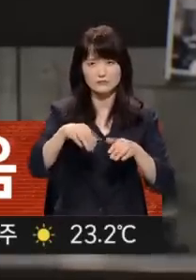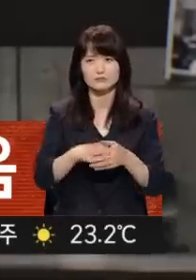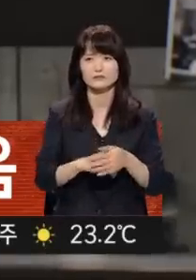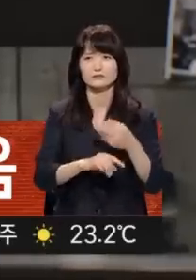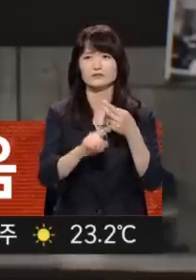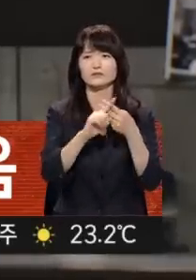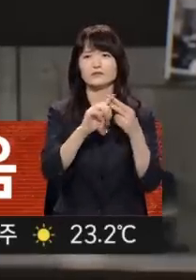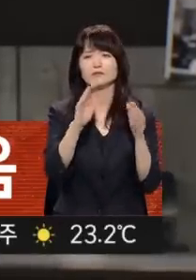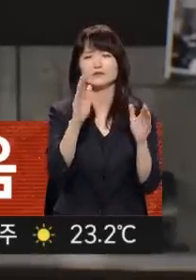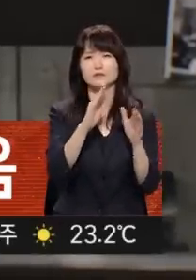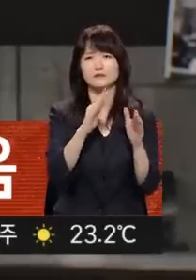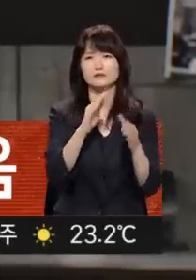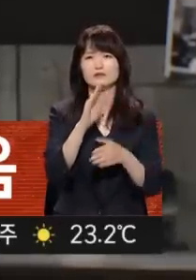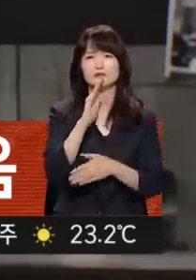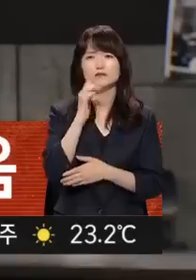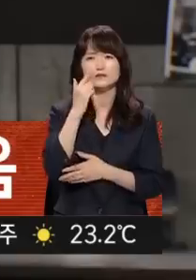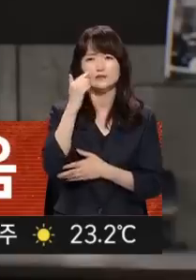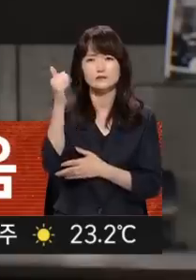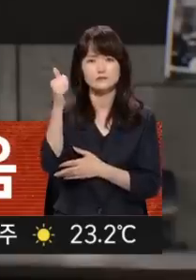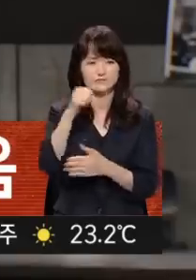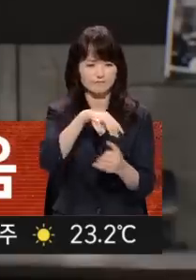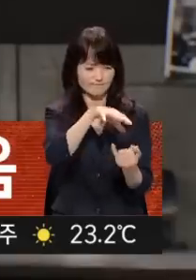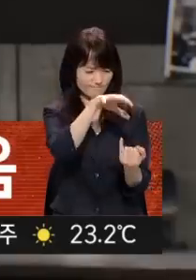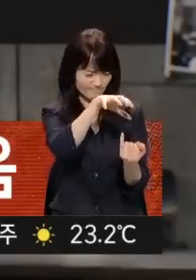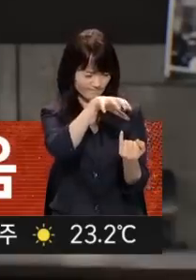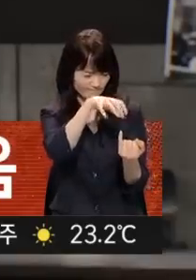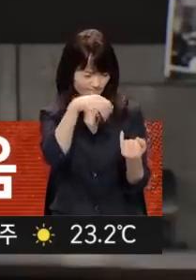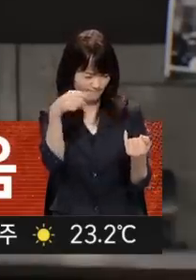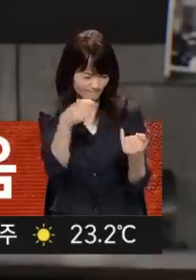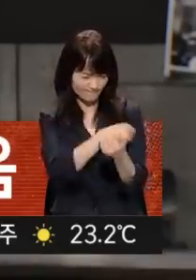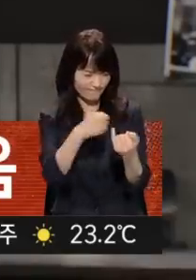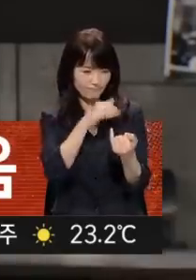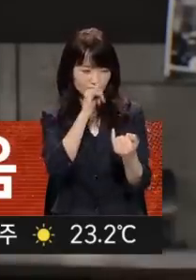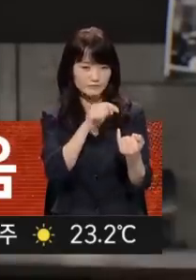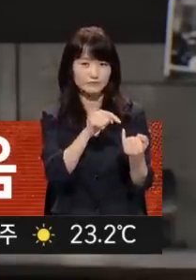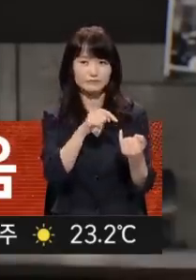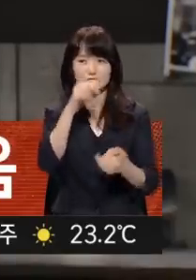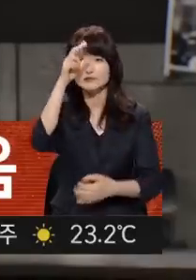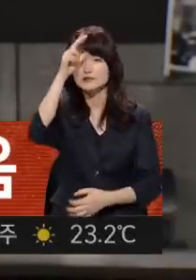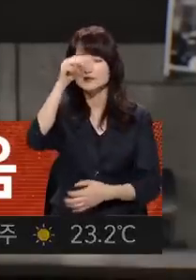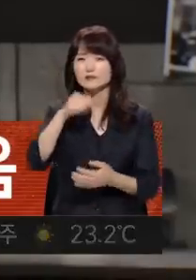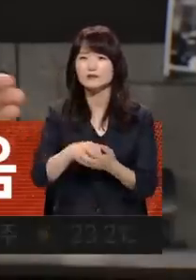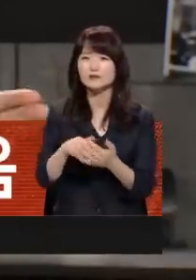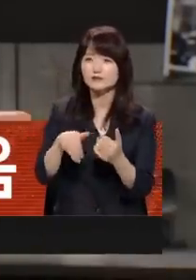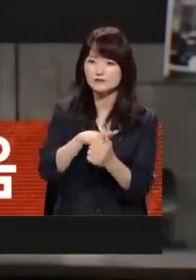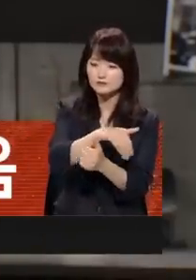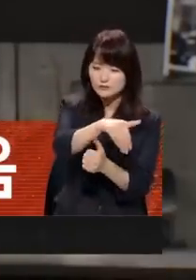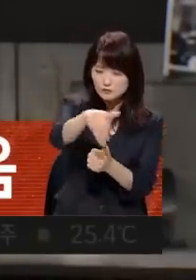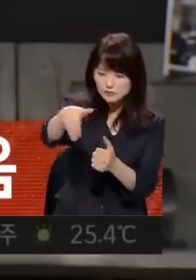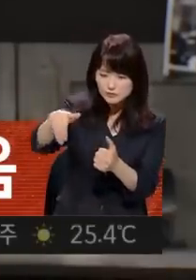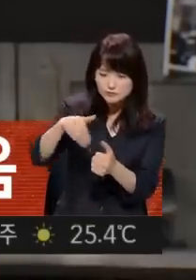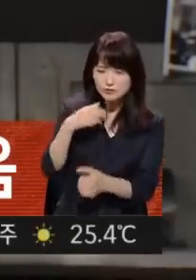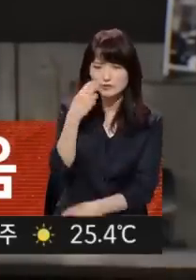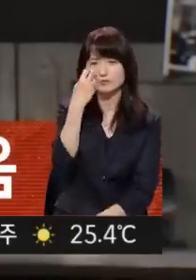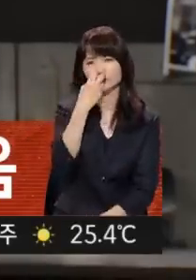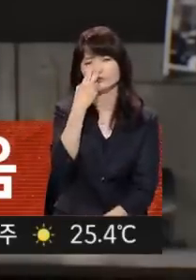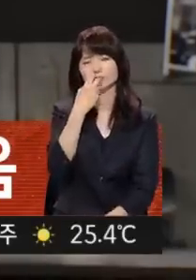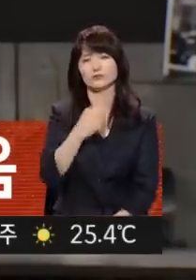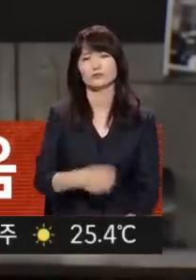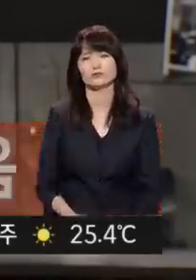중학생이 친구에게 감금 당해서 학대 당했던 사건이 있었답니다 그래서 경찰에서 주변에 대해 실태조사에 나섰던